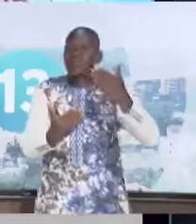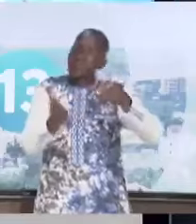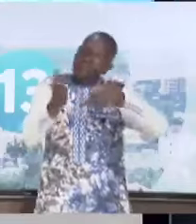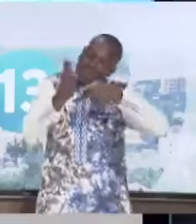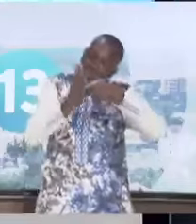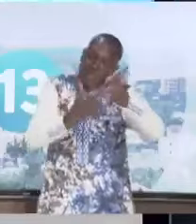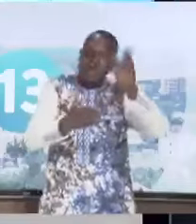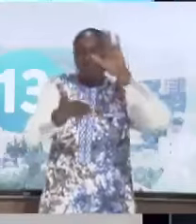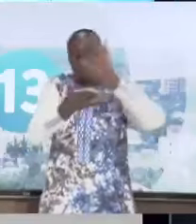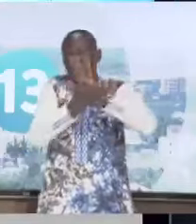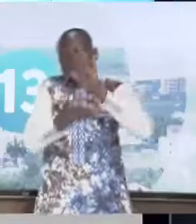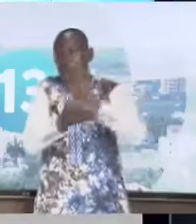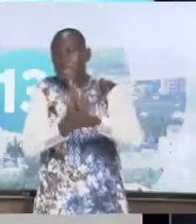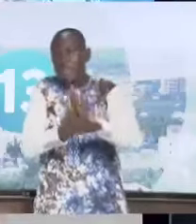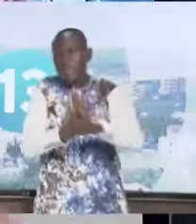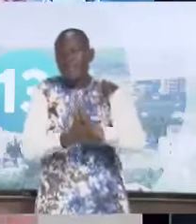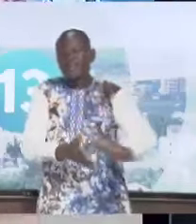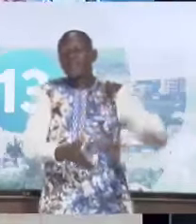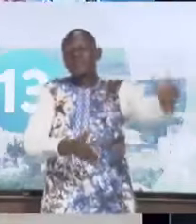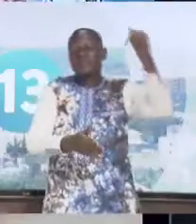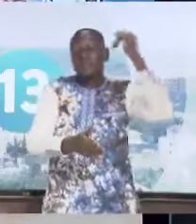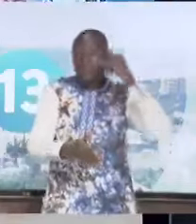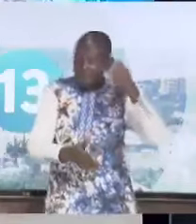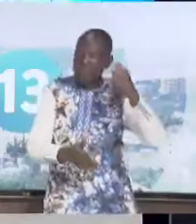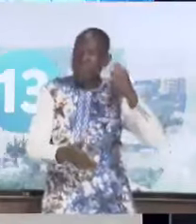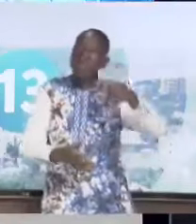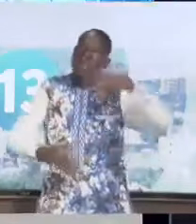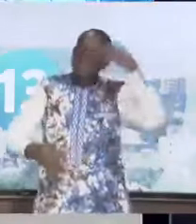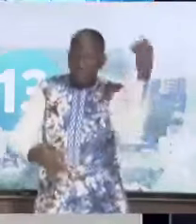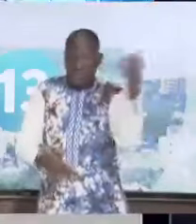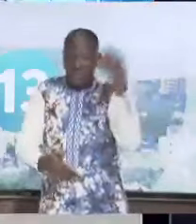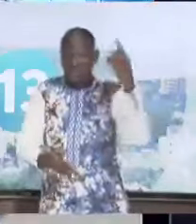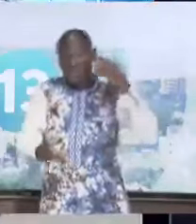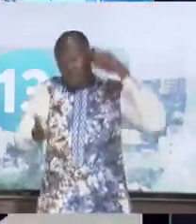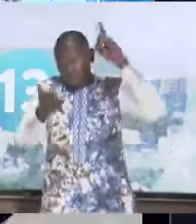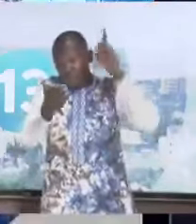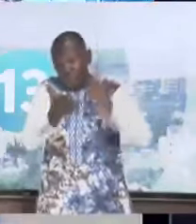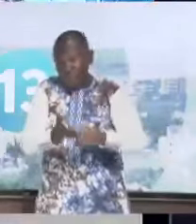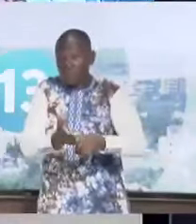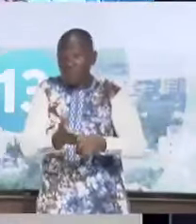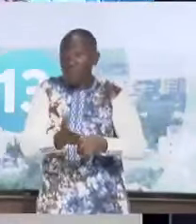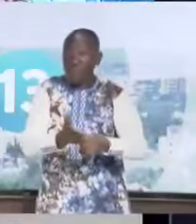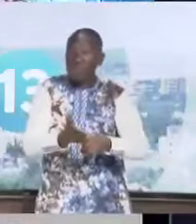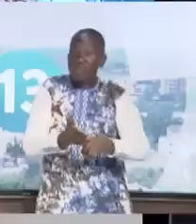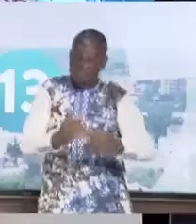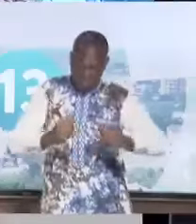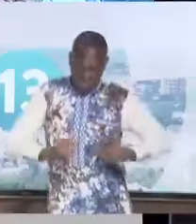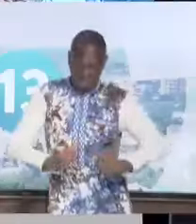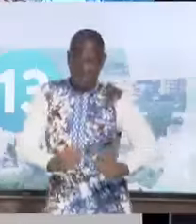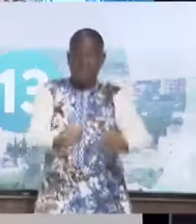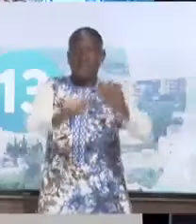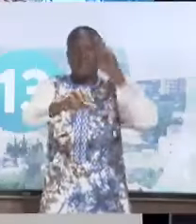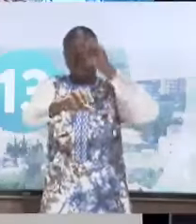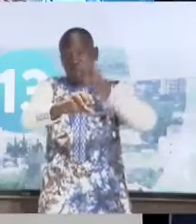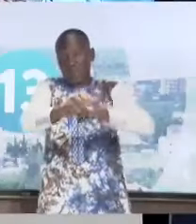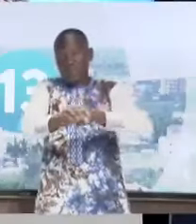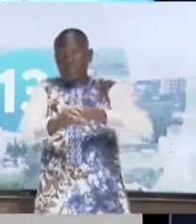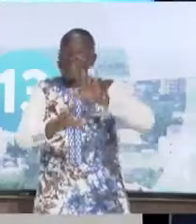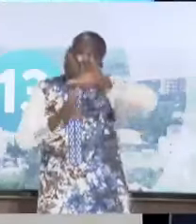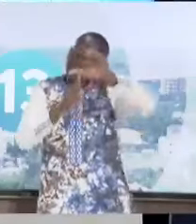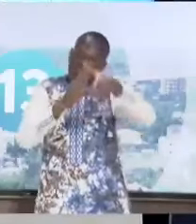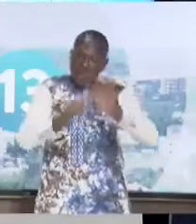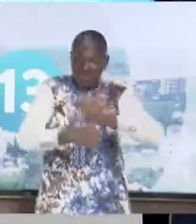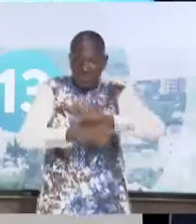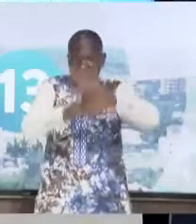Vous pouvez même la payer de manière échelonnée. Vous constaterez que, comme on a bousculé également les dates limites, il y a une forte affluence dans